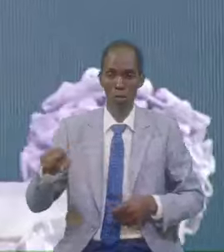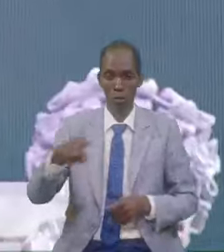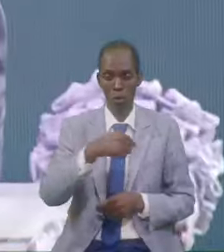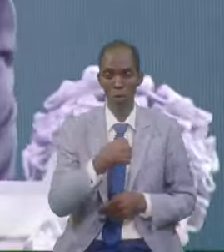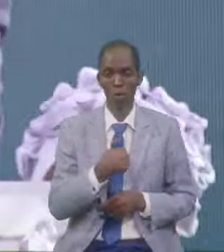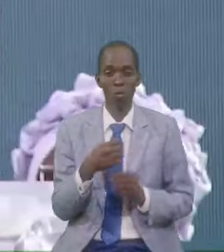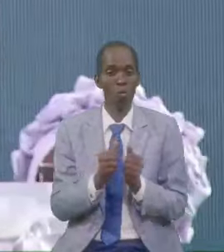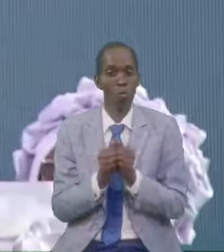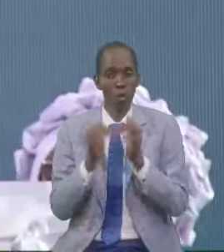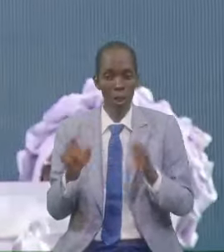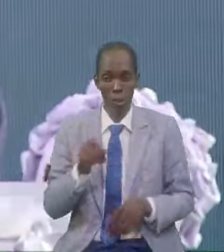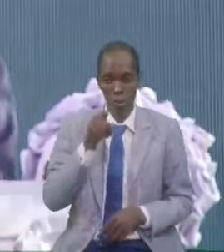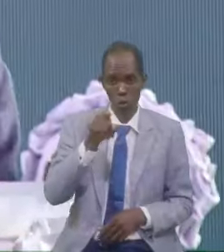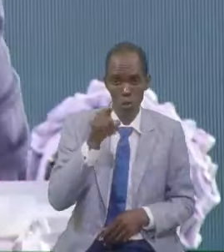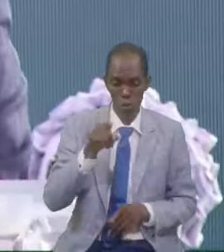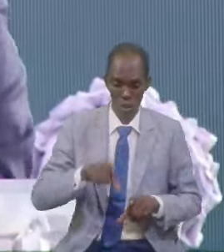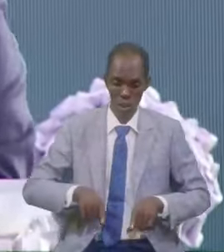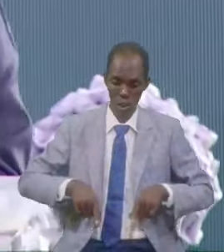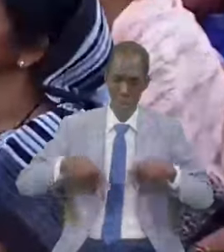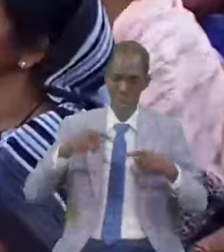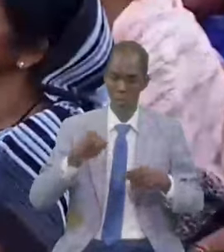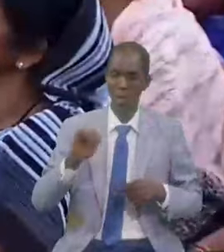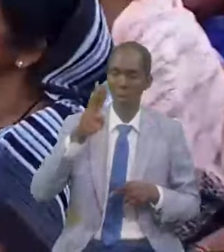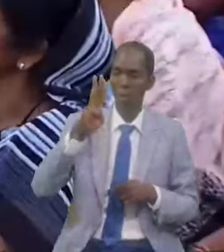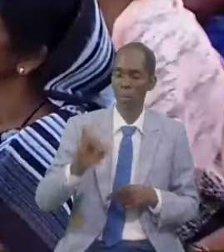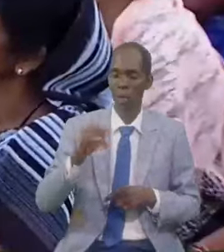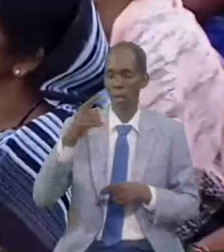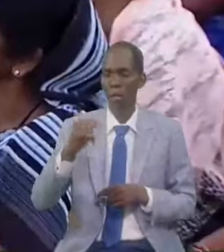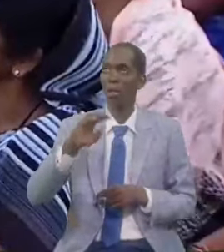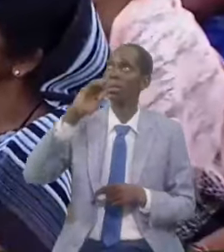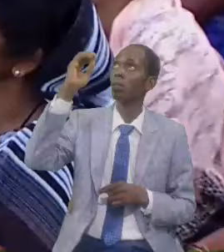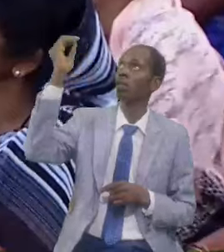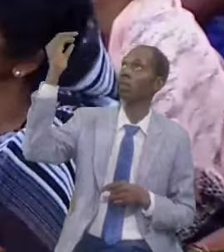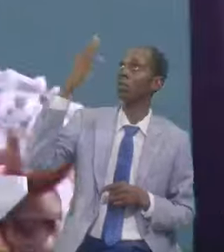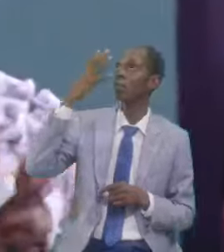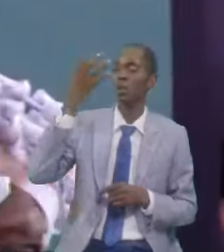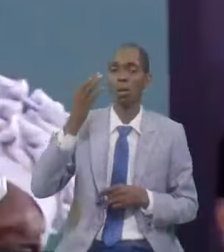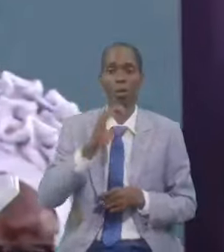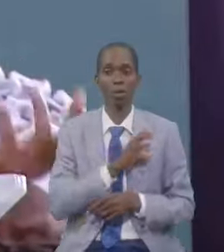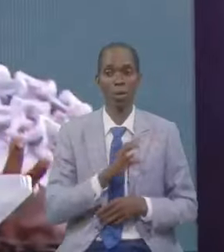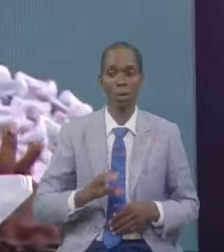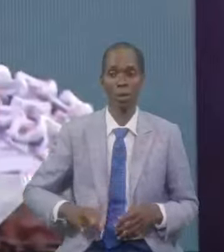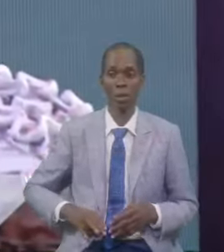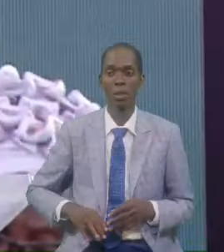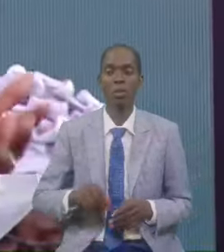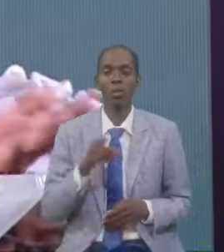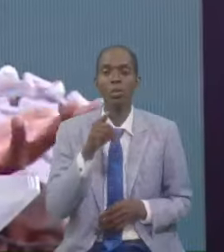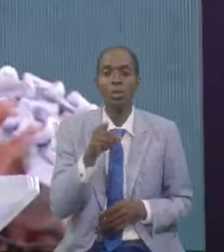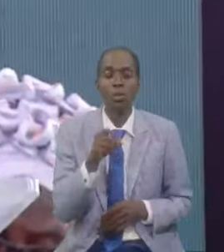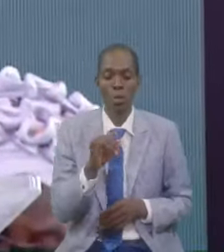you living by the grace of Christ, మీరు క్రీస్తు కృప ద్వారా ఆయనలో జీవిస్తే, you are I am